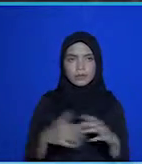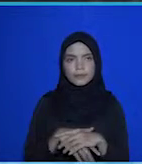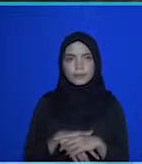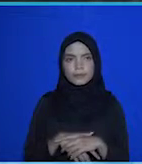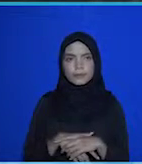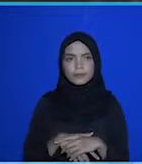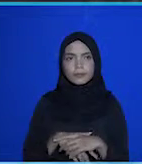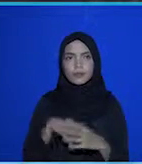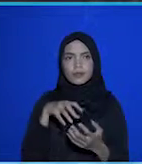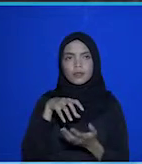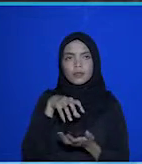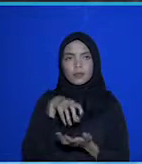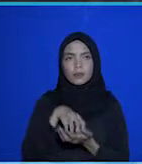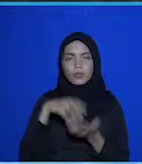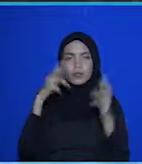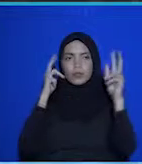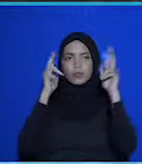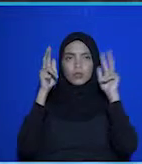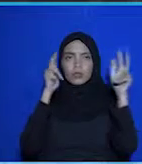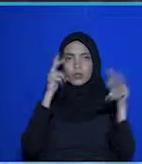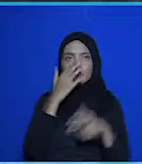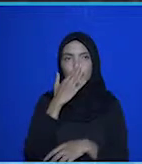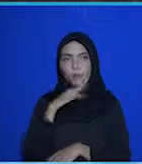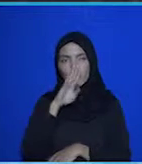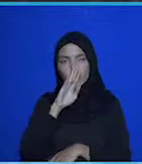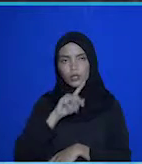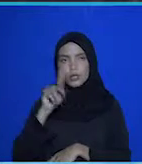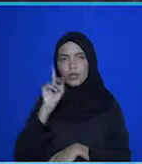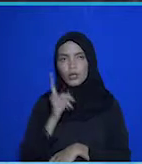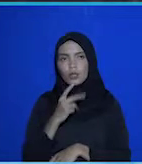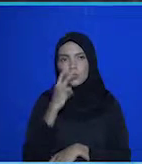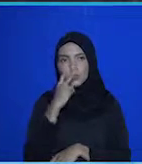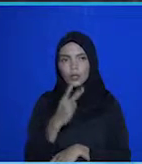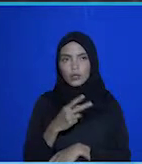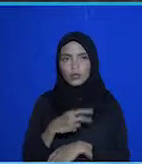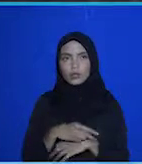ini. Alhamdulillah, kalau kita cermati rekan-rekan sekalian, secara umum